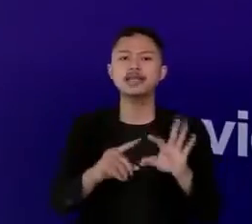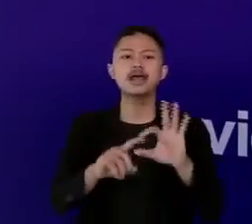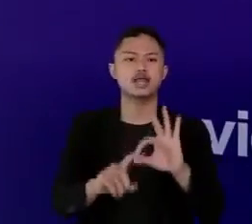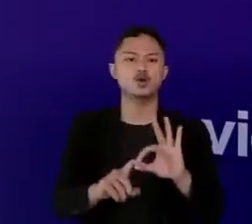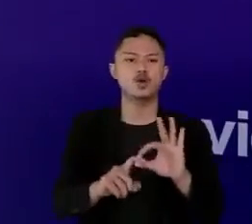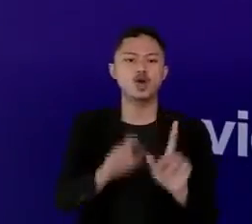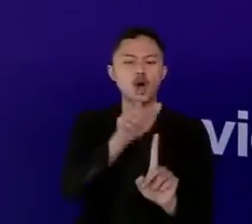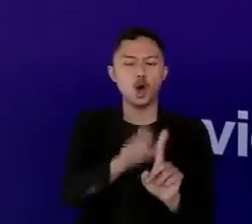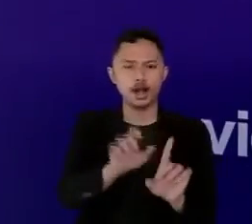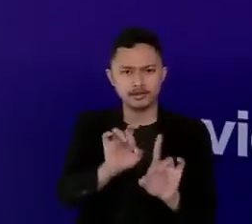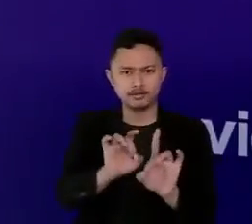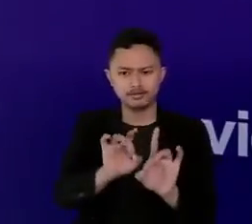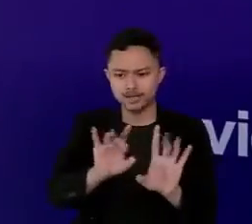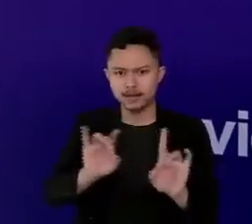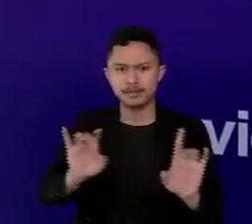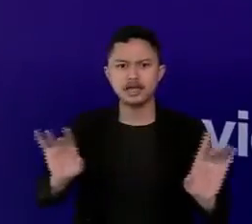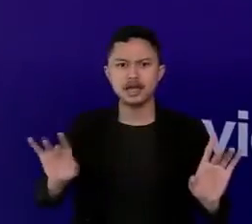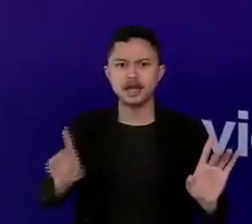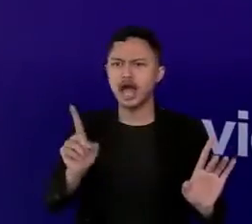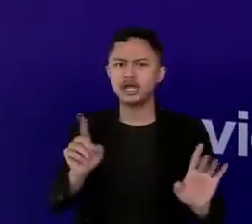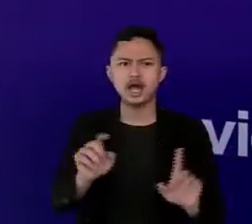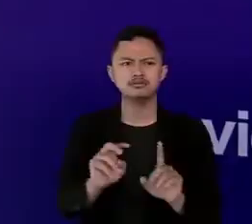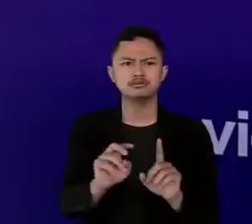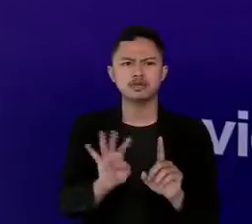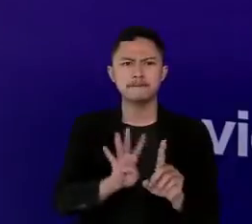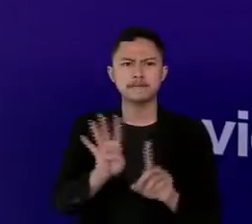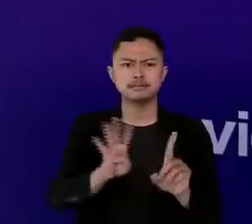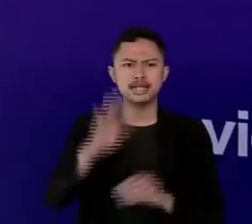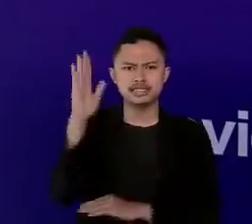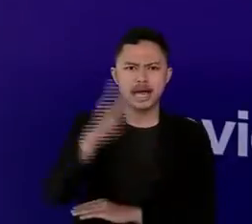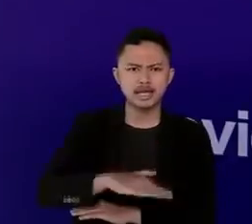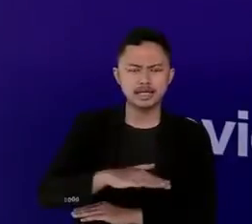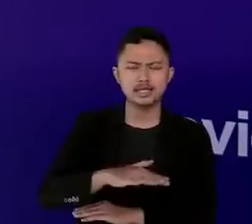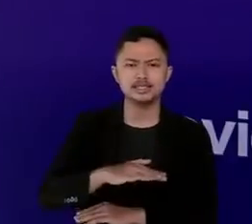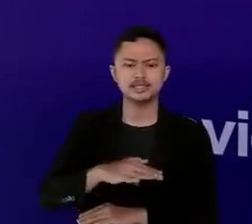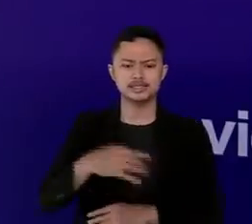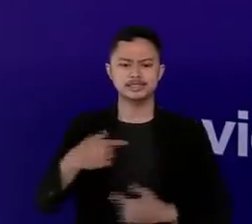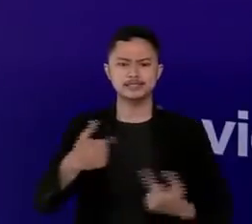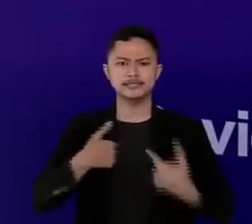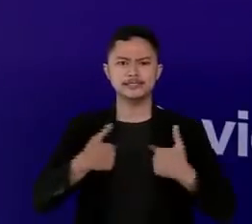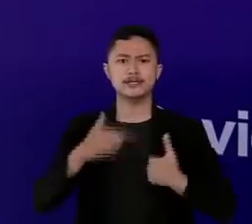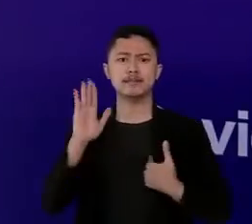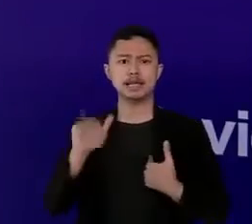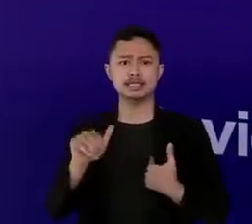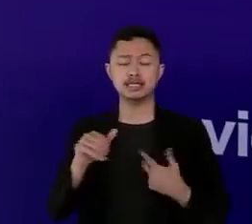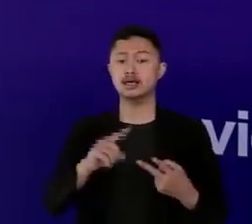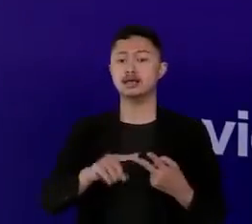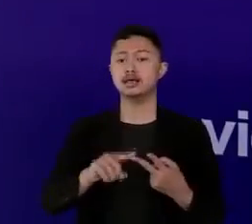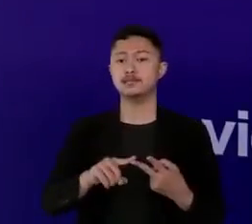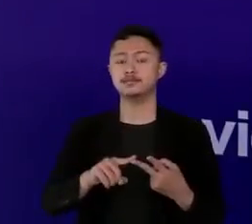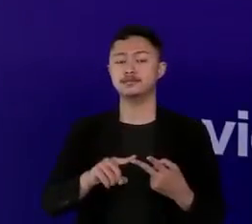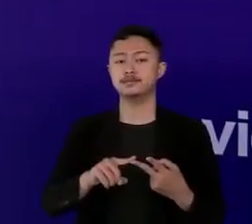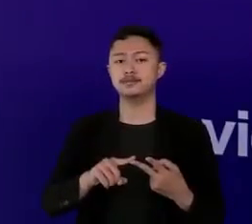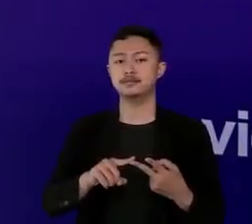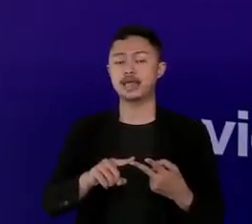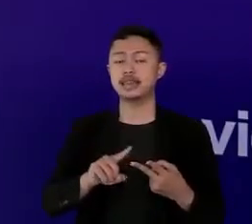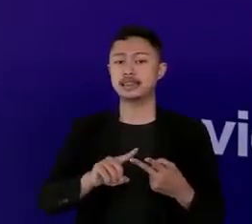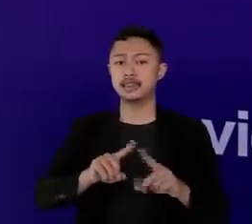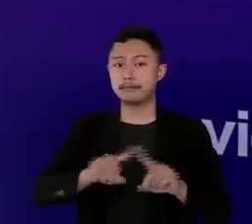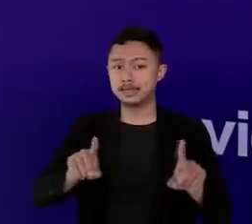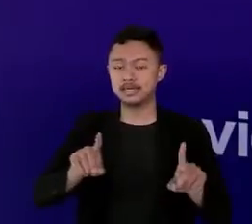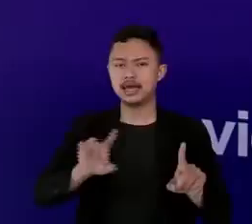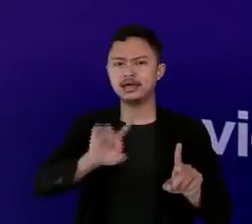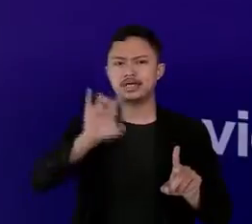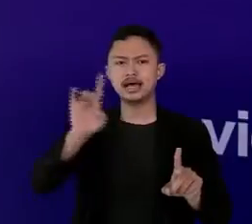studi atas 12 minggu bahkan enam bulan masih mengalami gejala sisa ini tolong profit namun sebagian besar